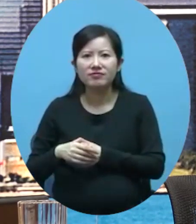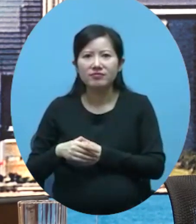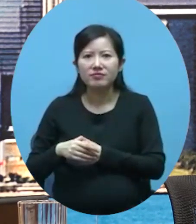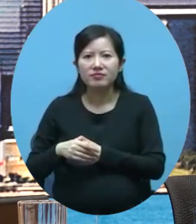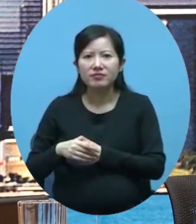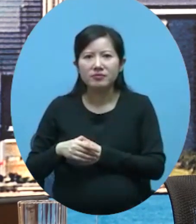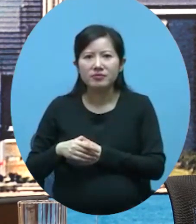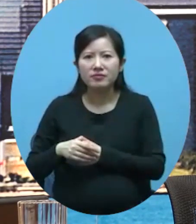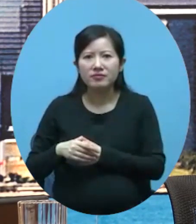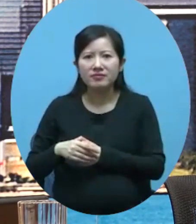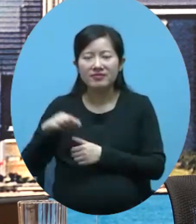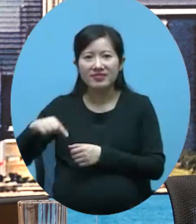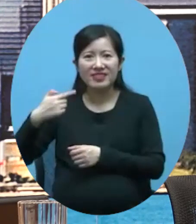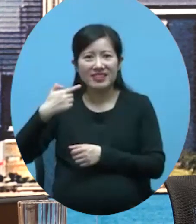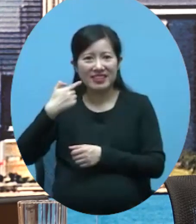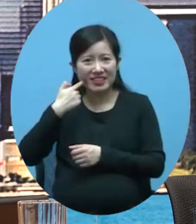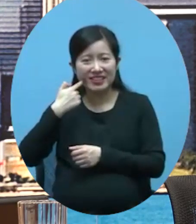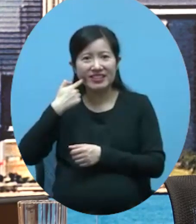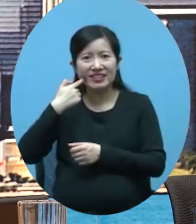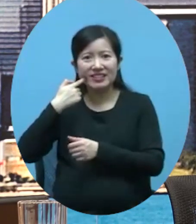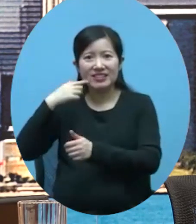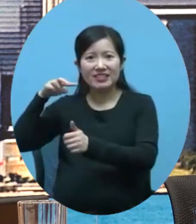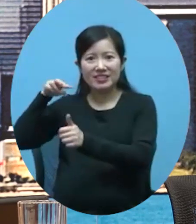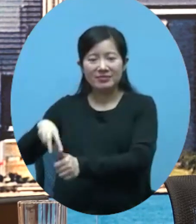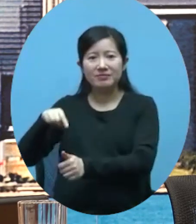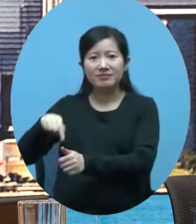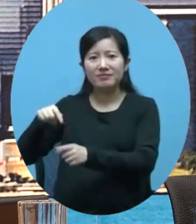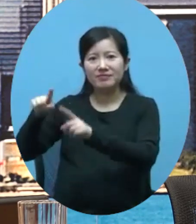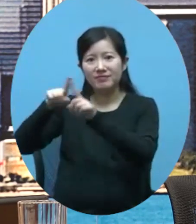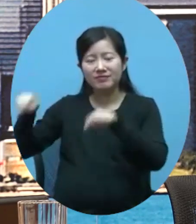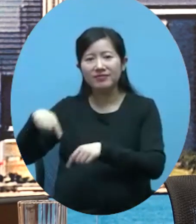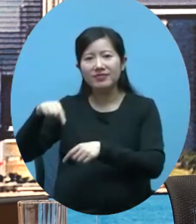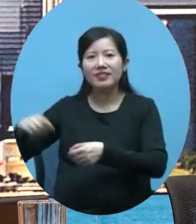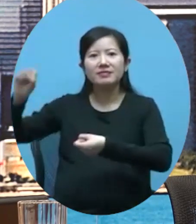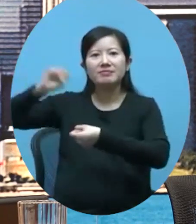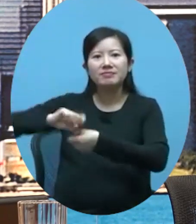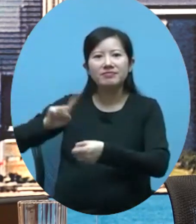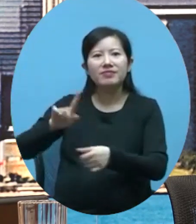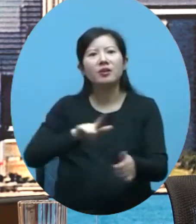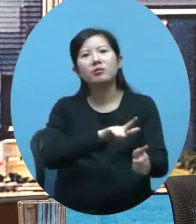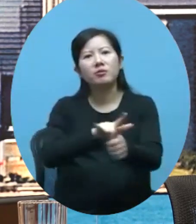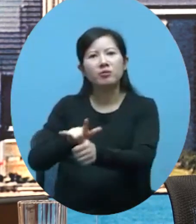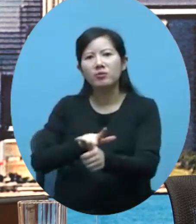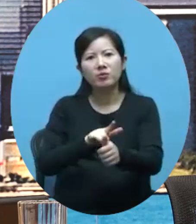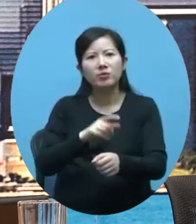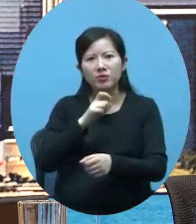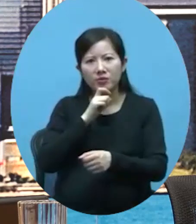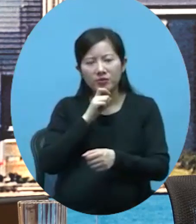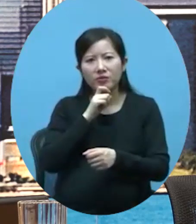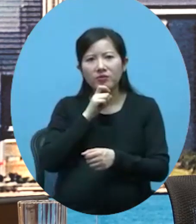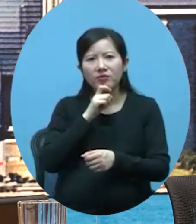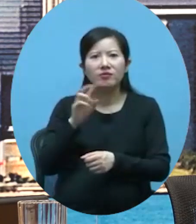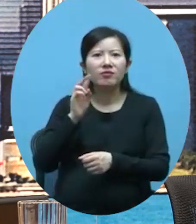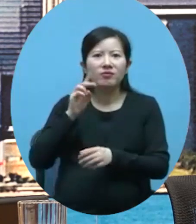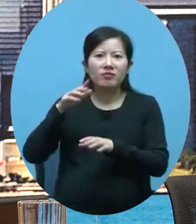的這個所謂強制的影響呢是多了一層保護將一些相對就是跟剛才說的那